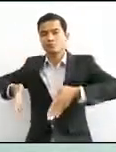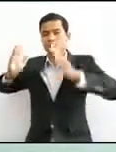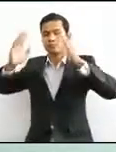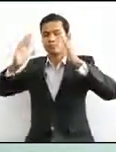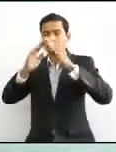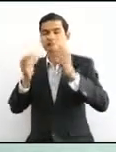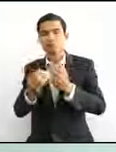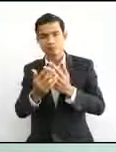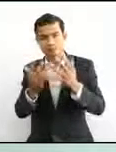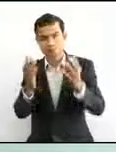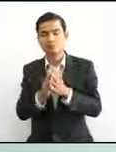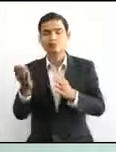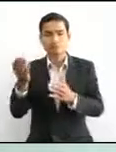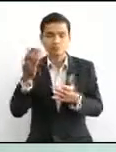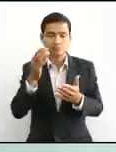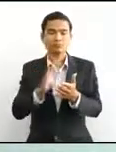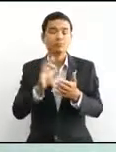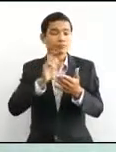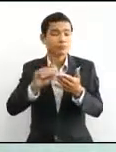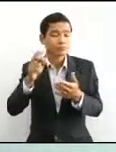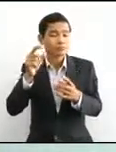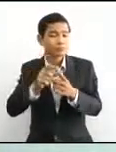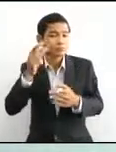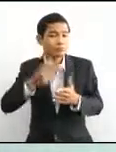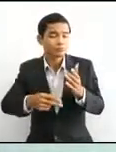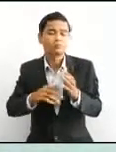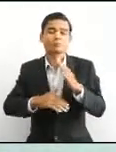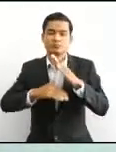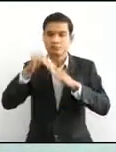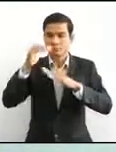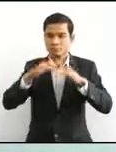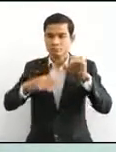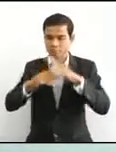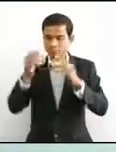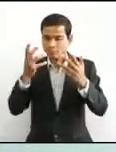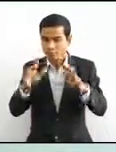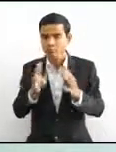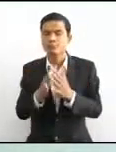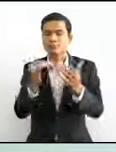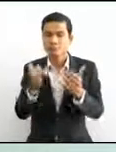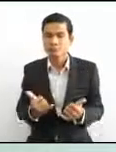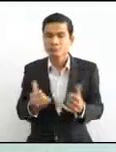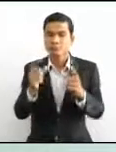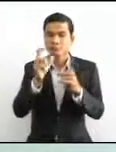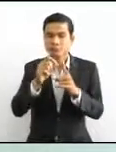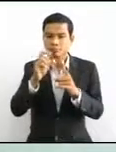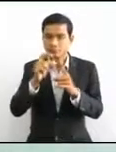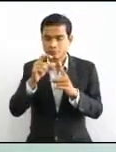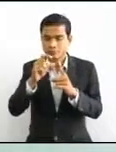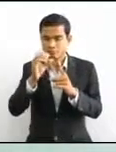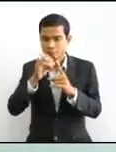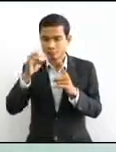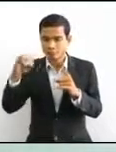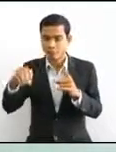Chà, à lấy con bấm bình bị ấy mấy. Chà, cứ bia xóm, xóm nòng. À lấy, chăm sẽ đập lập bác. Ní, từng ọc nhìn một đồng tiết